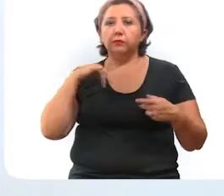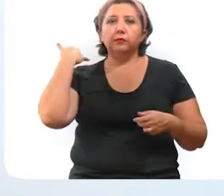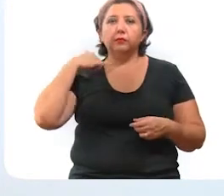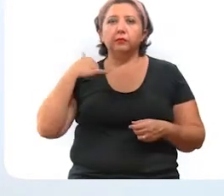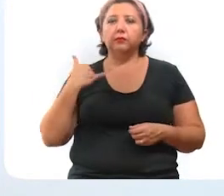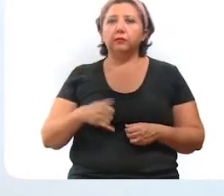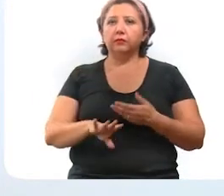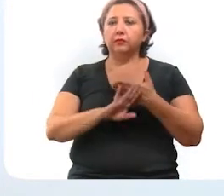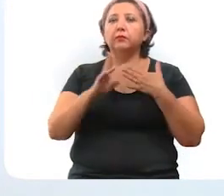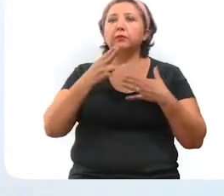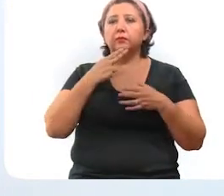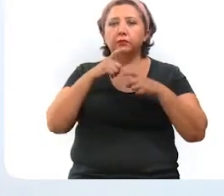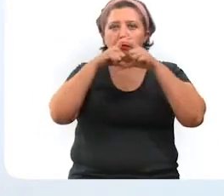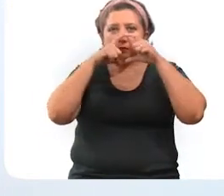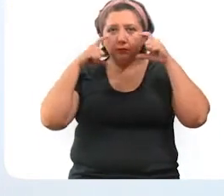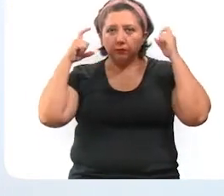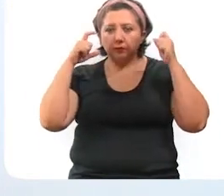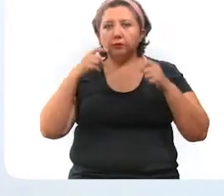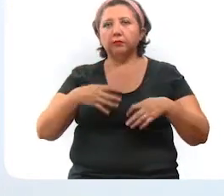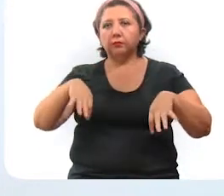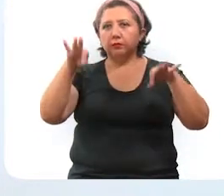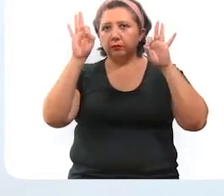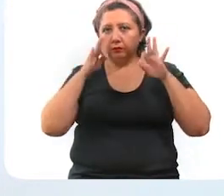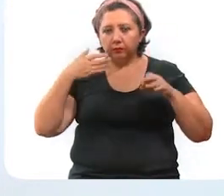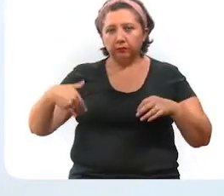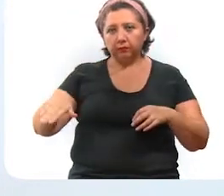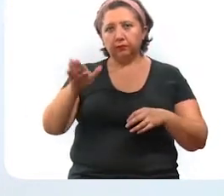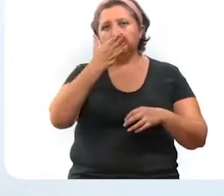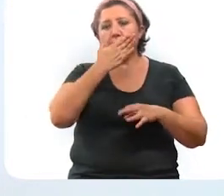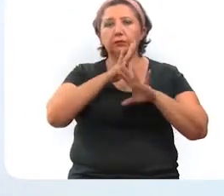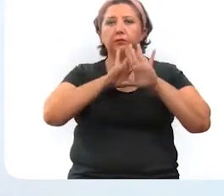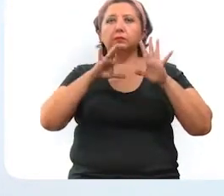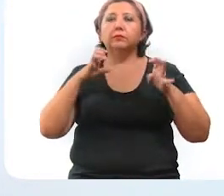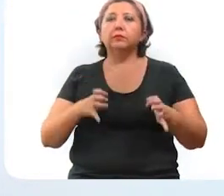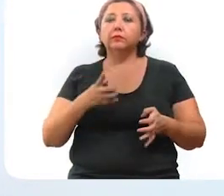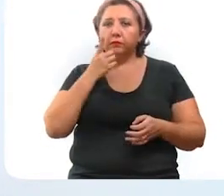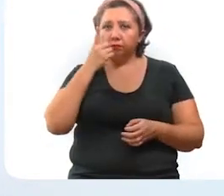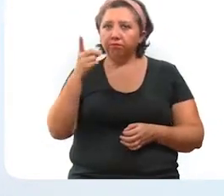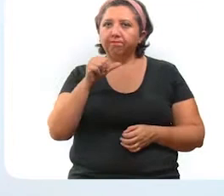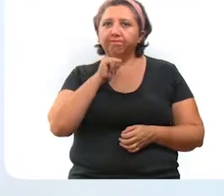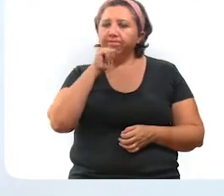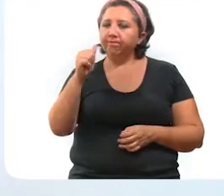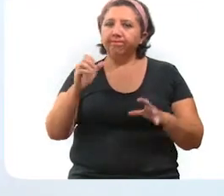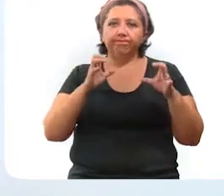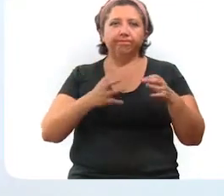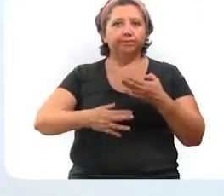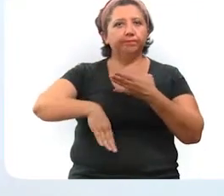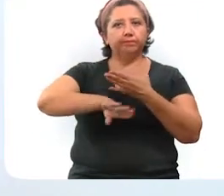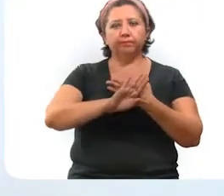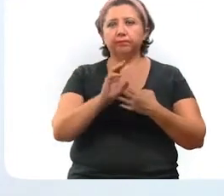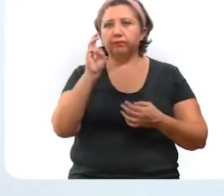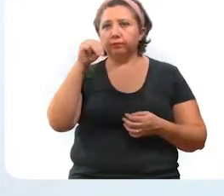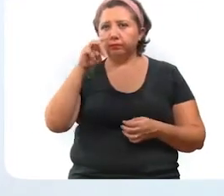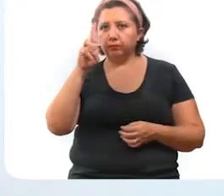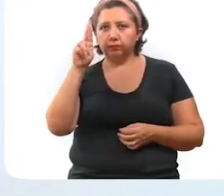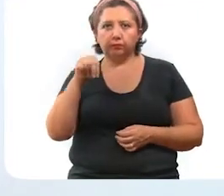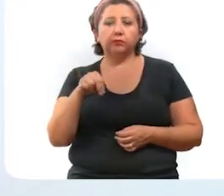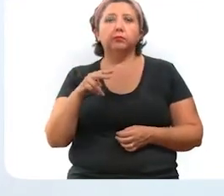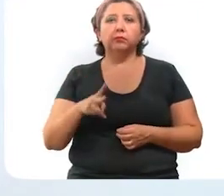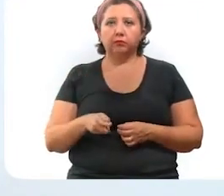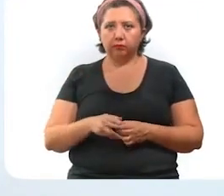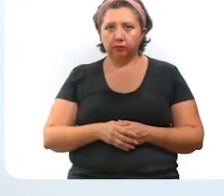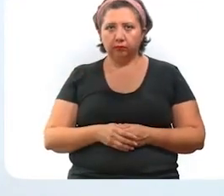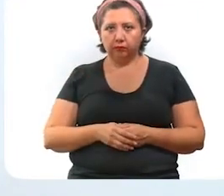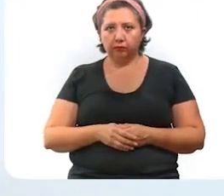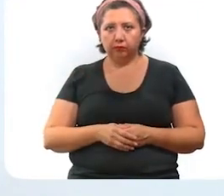me yahtiak lep pixio yang kajalti obo osial wale ku me yahti zakiago bo helbisle KN95. Tumen lehelo bo takiok ol 95